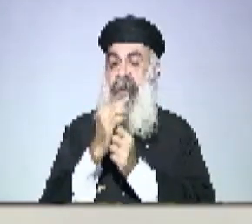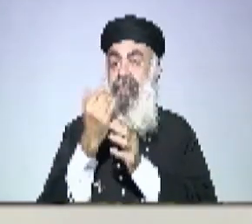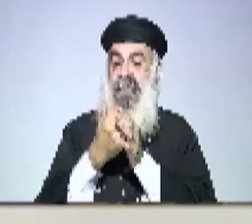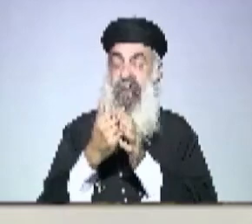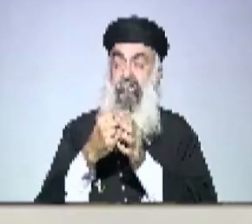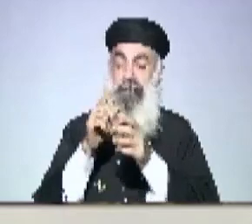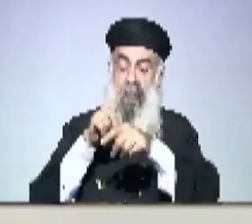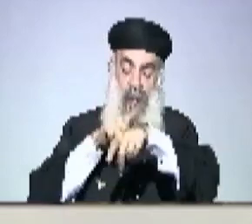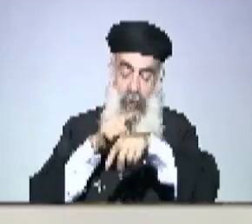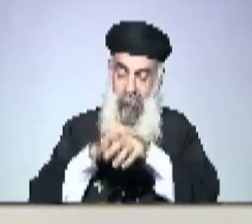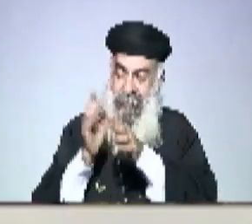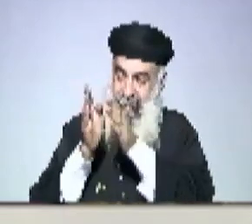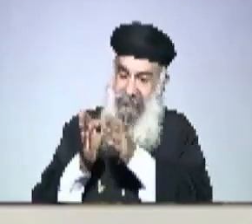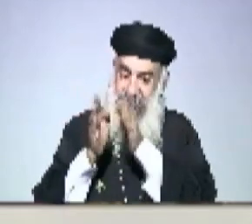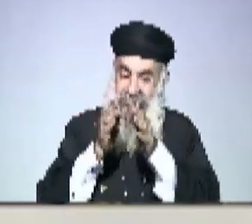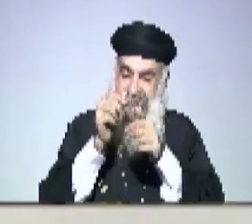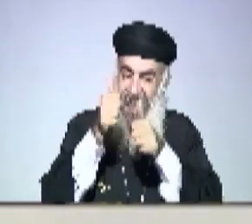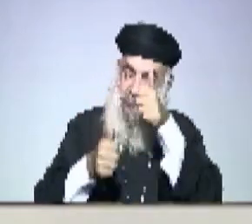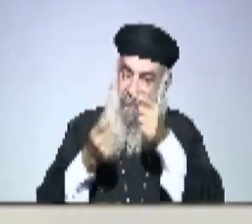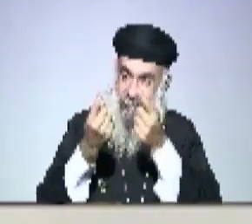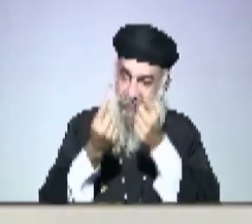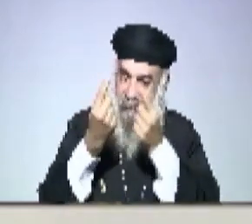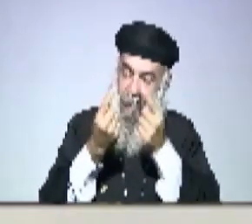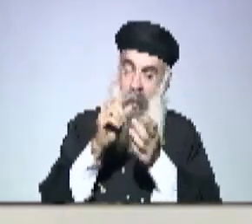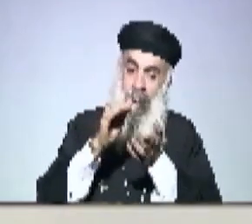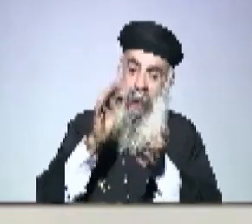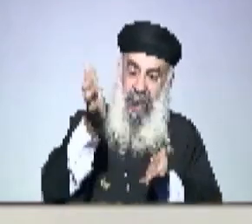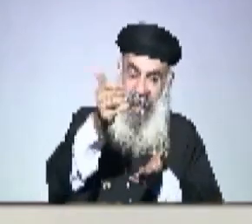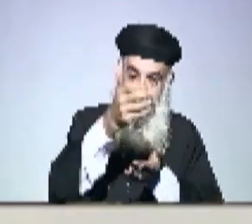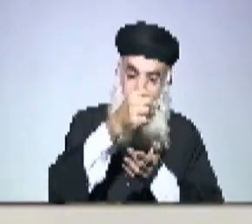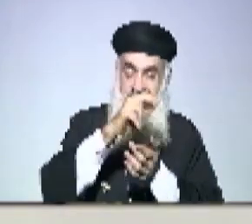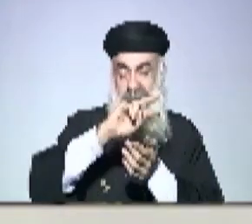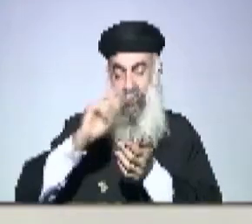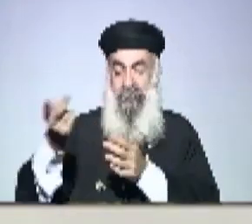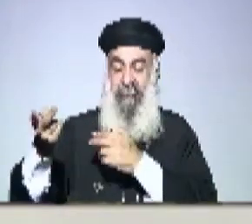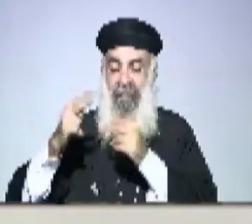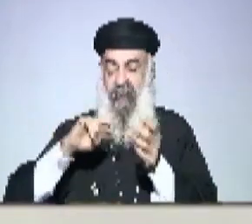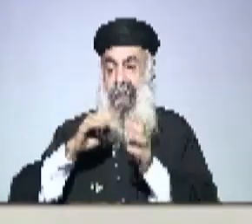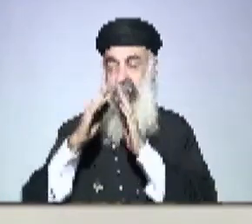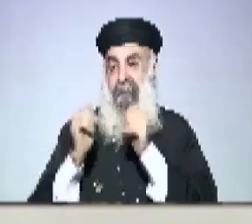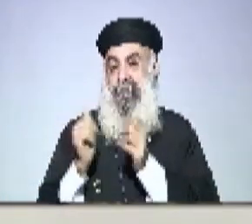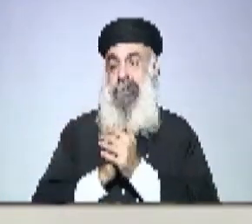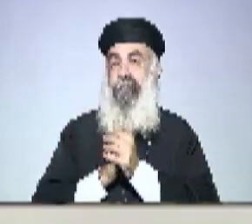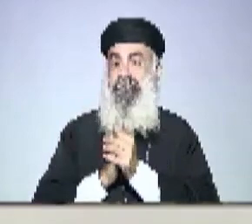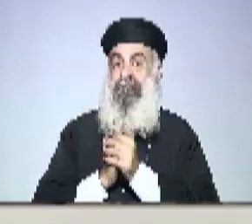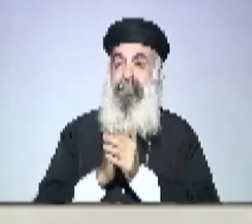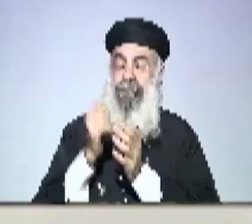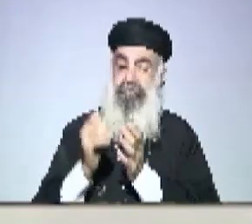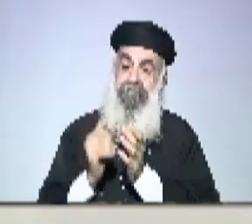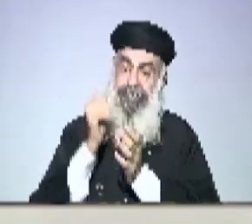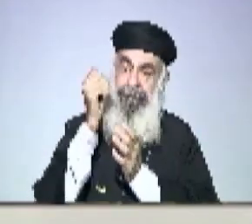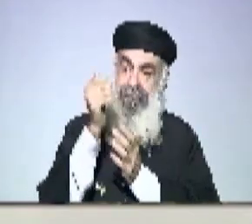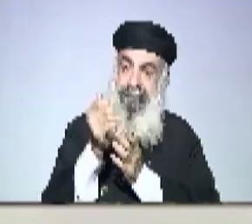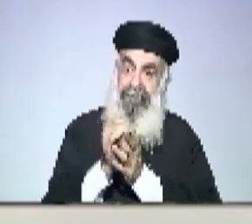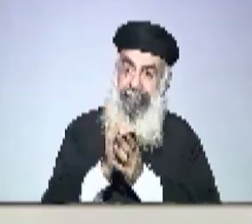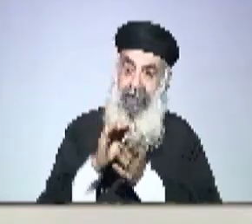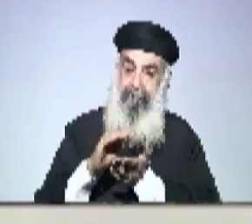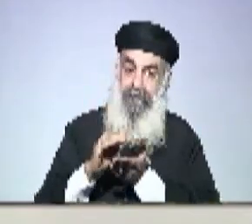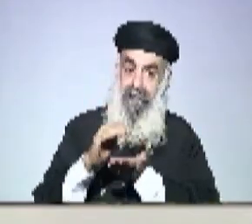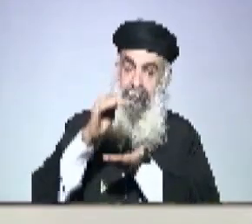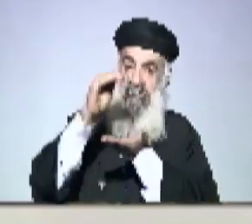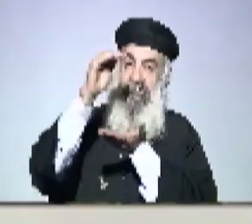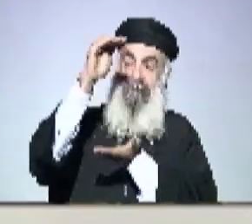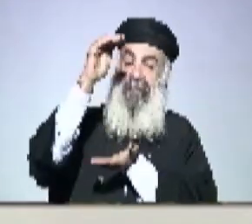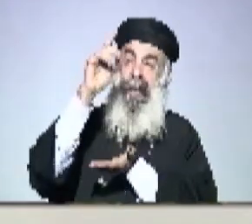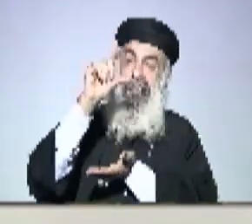الزرع والحصاد في البلاد د غير عندنا في مصر بعد كده نقول لما ترتفع مياه